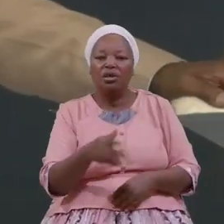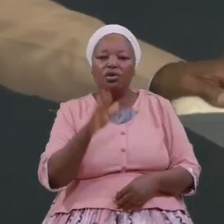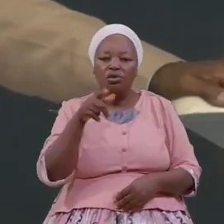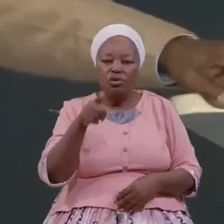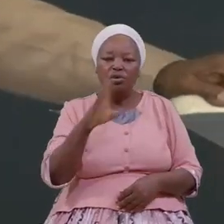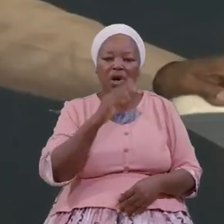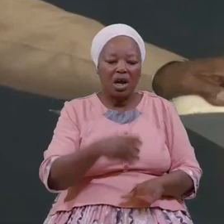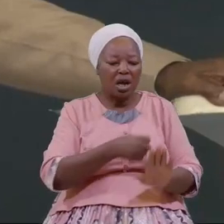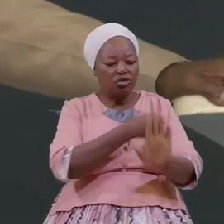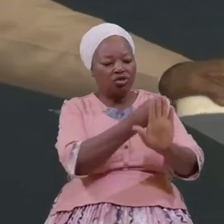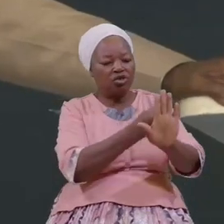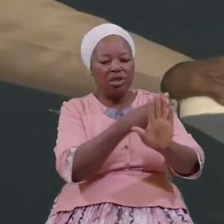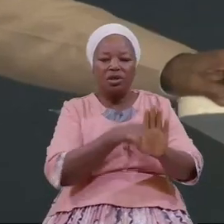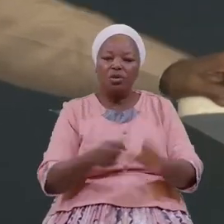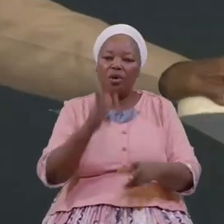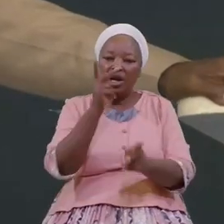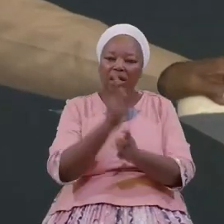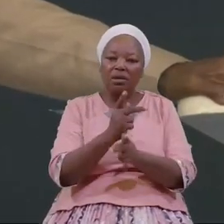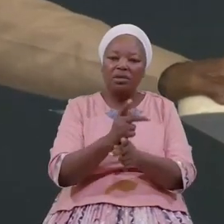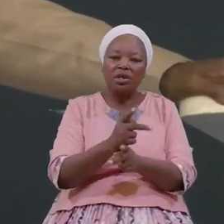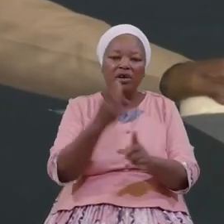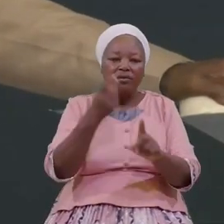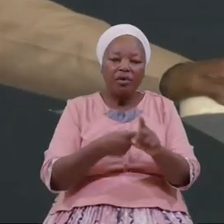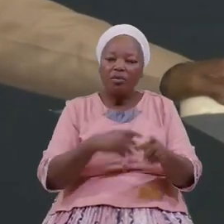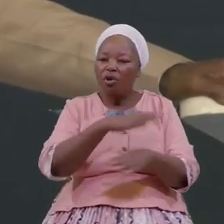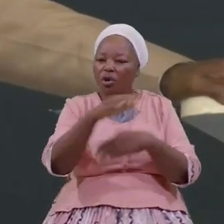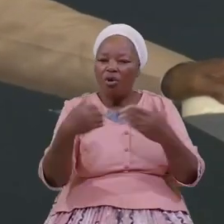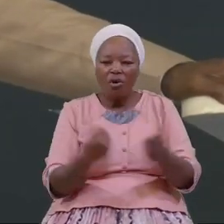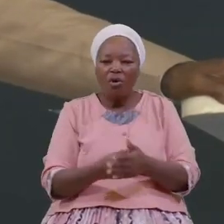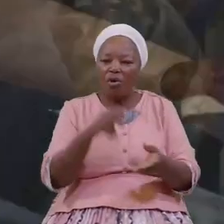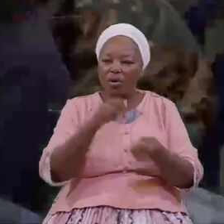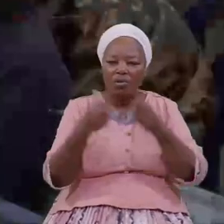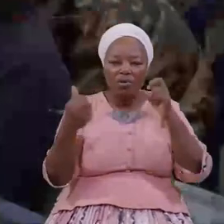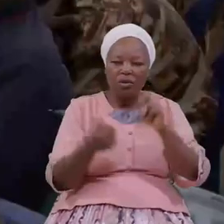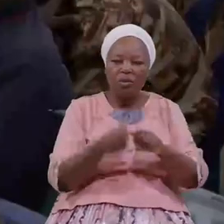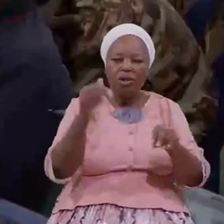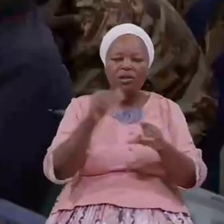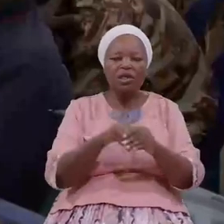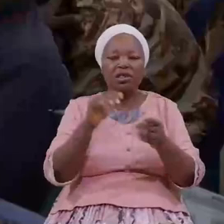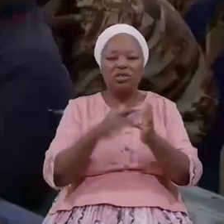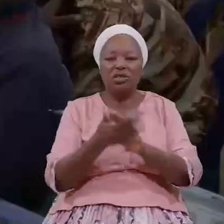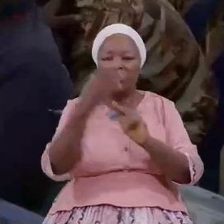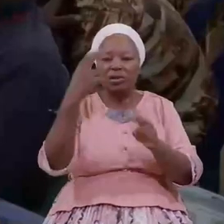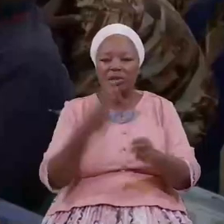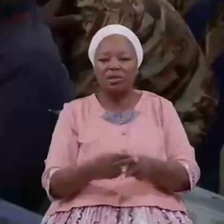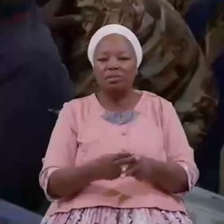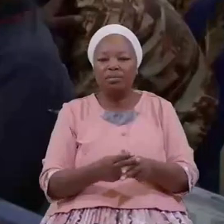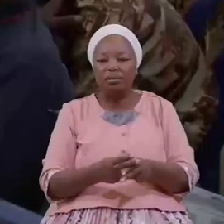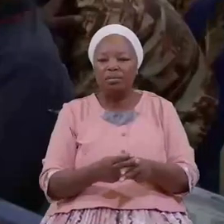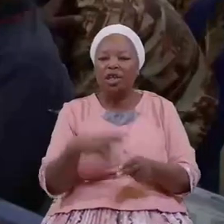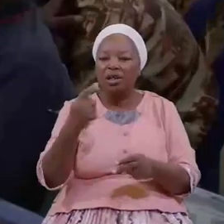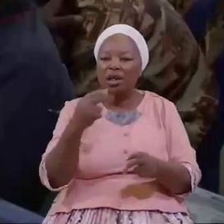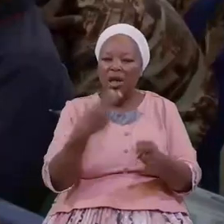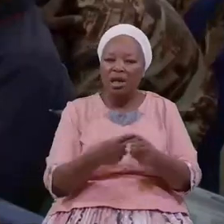Alors, le Seigneur vous protège des pièges et des tempêtes au nom de